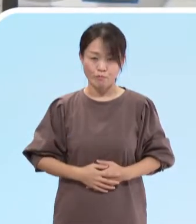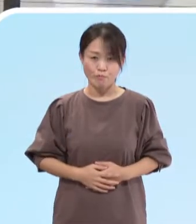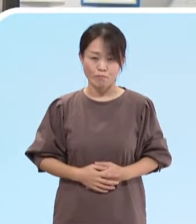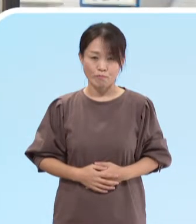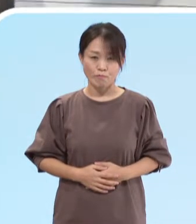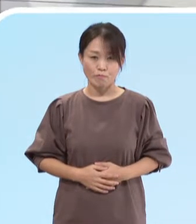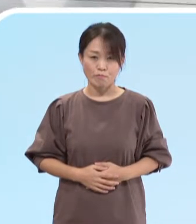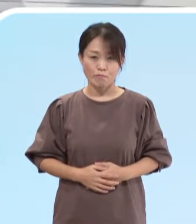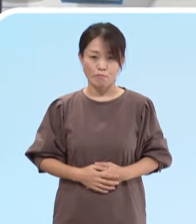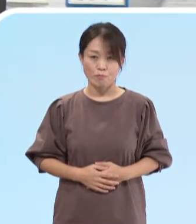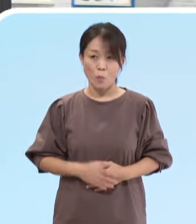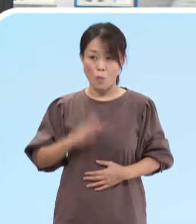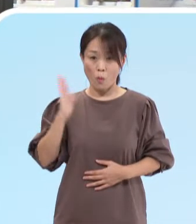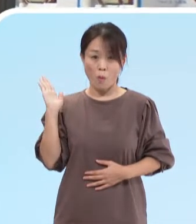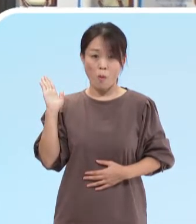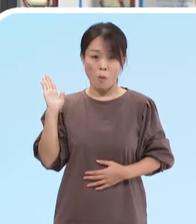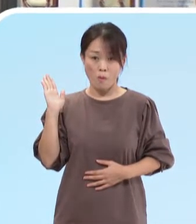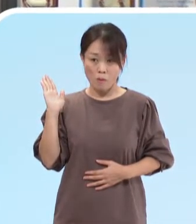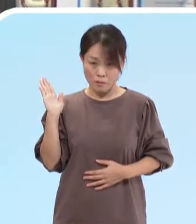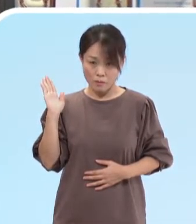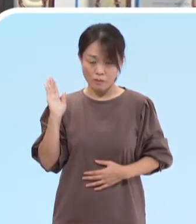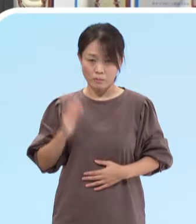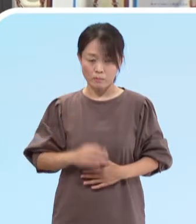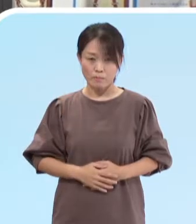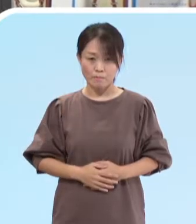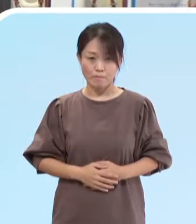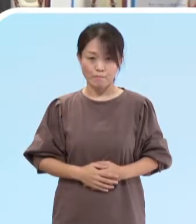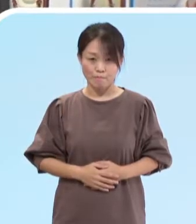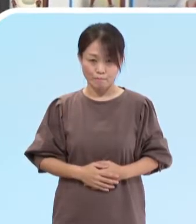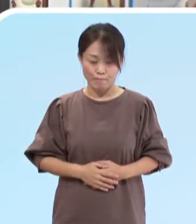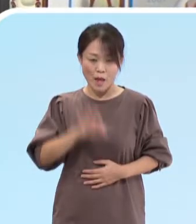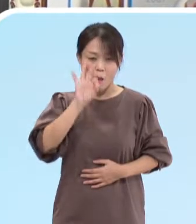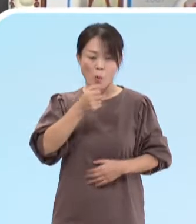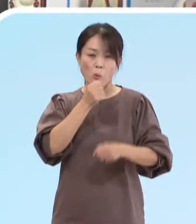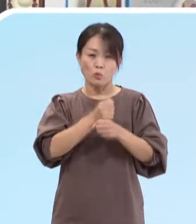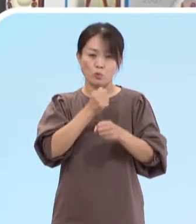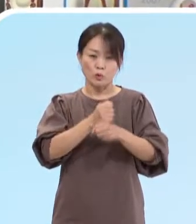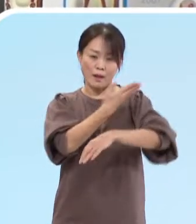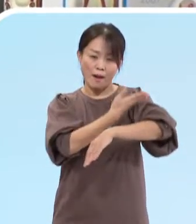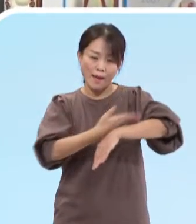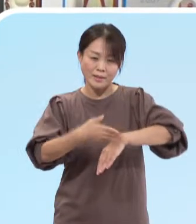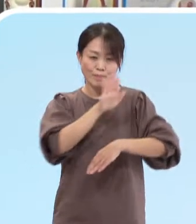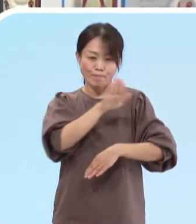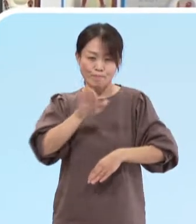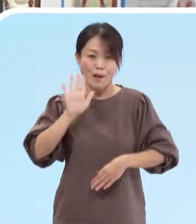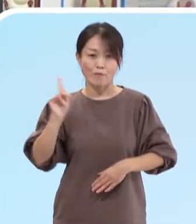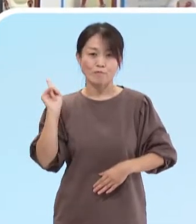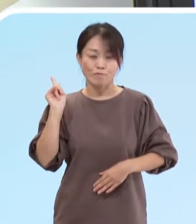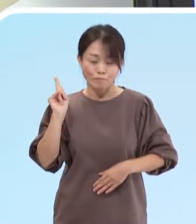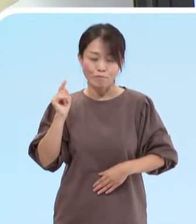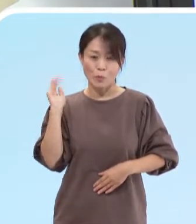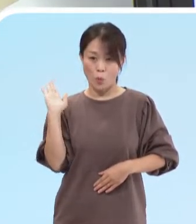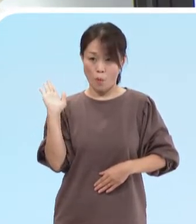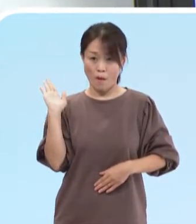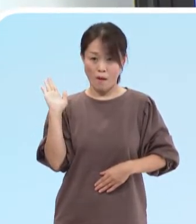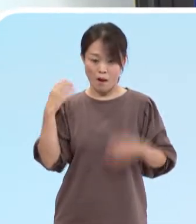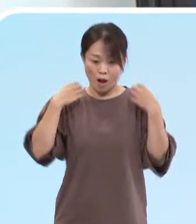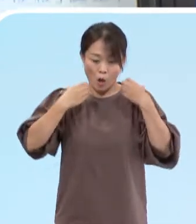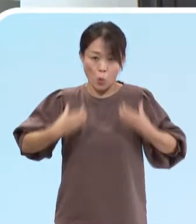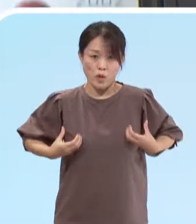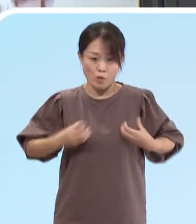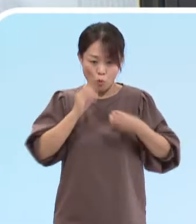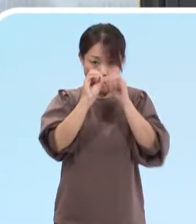。 こちらはタイムラインエリアです。セイバンのものづくりの歴史を展示しています。真ん中には